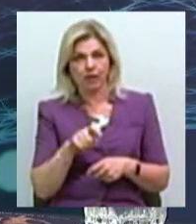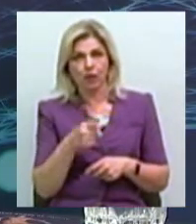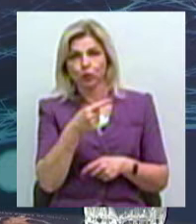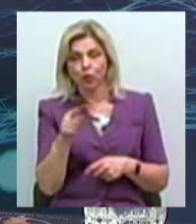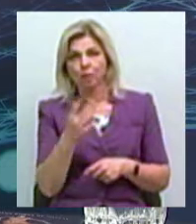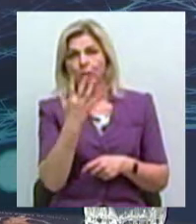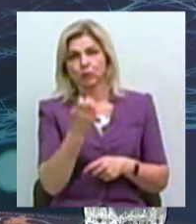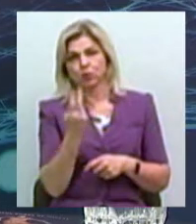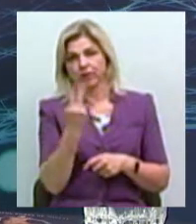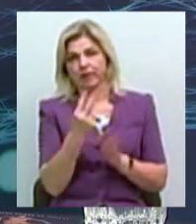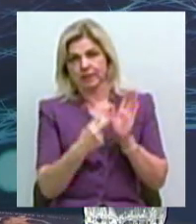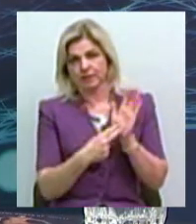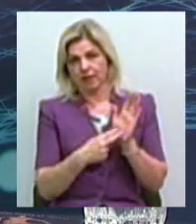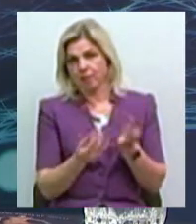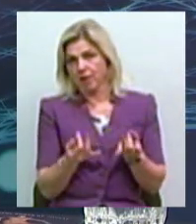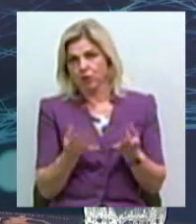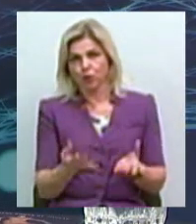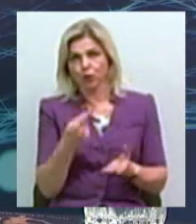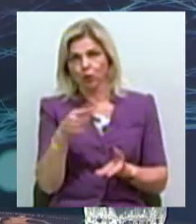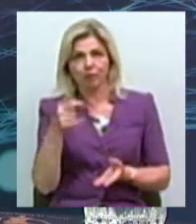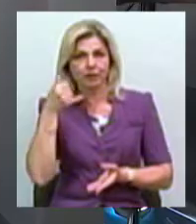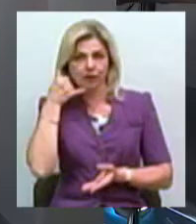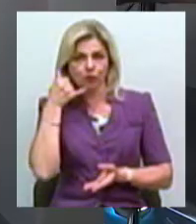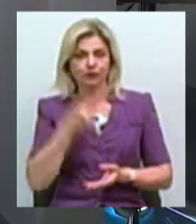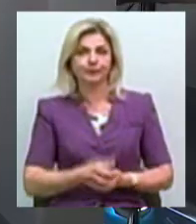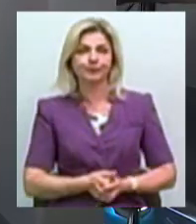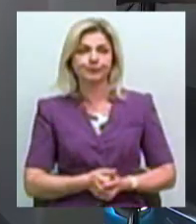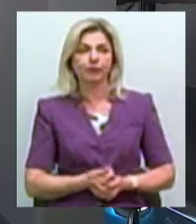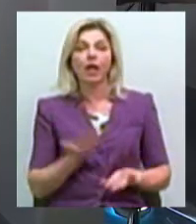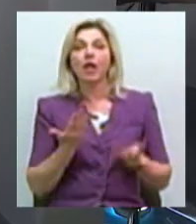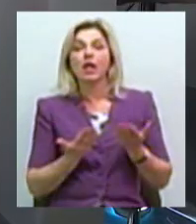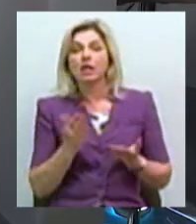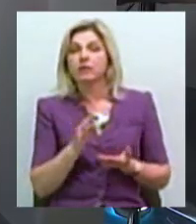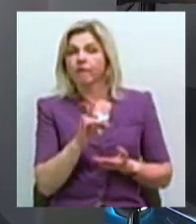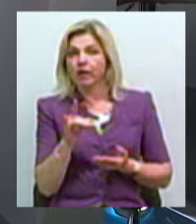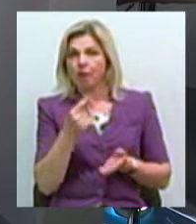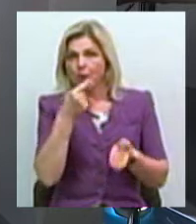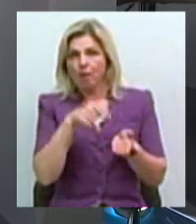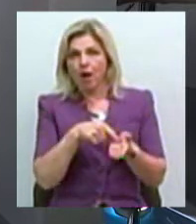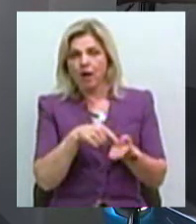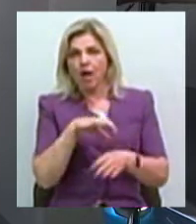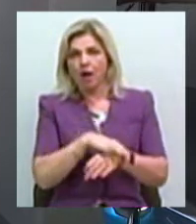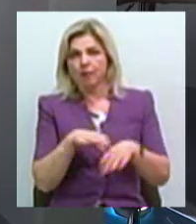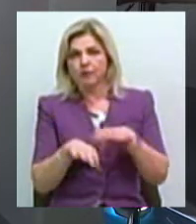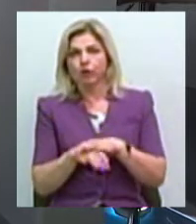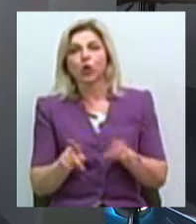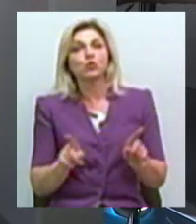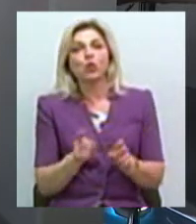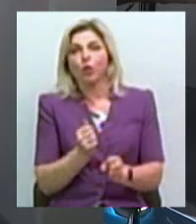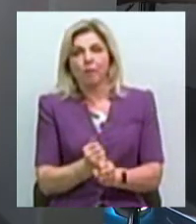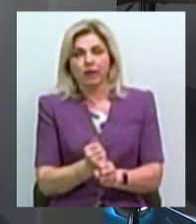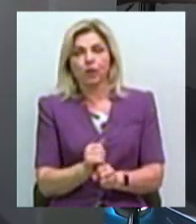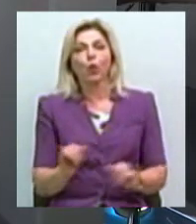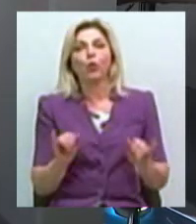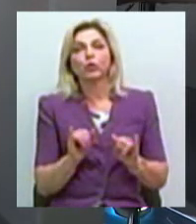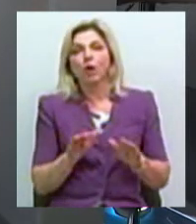527. Очень простой телефон. Скажіть, будь ласка, якщо ви таки опинились в рабстві, що робити, до кого звертатись, чи є